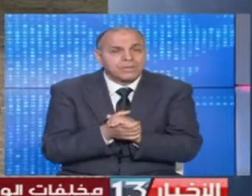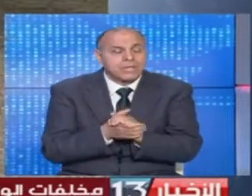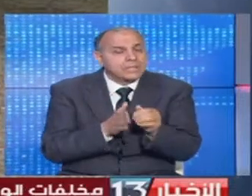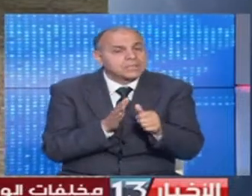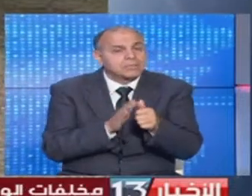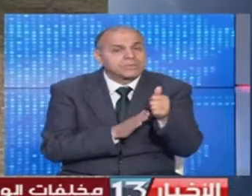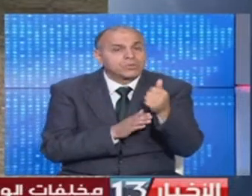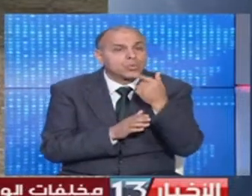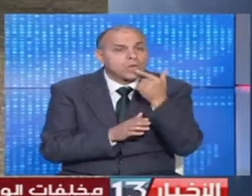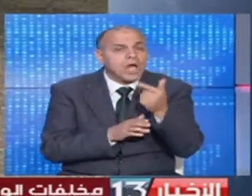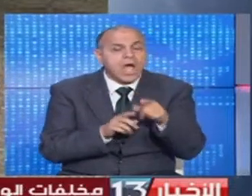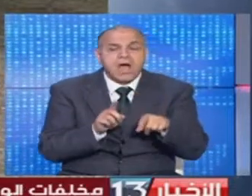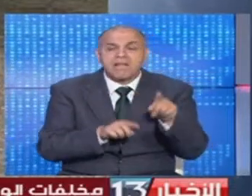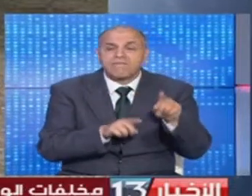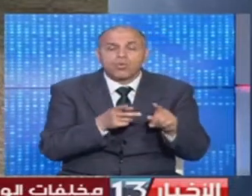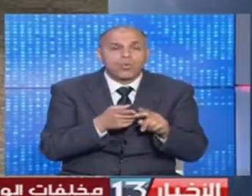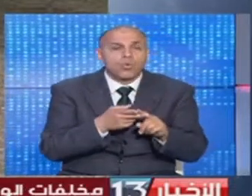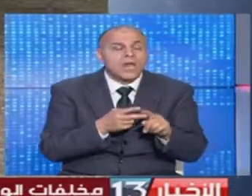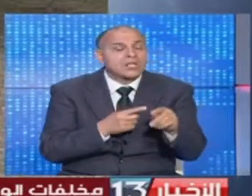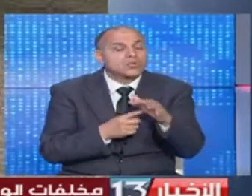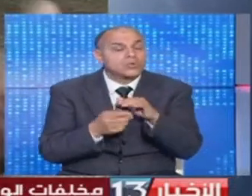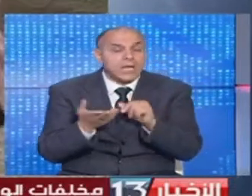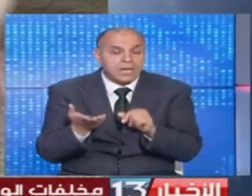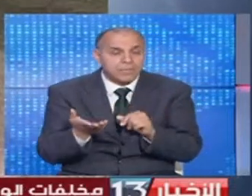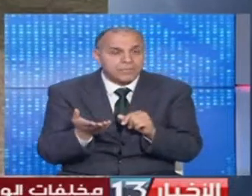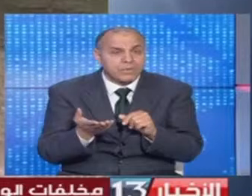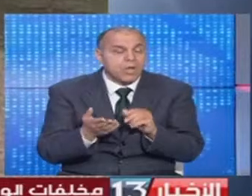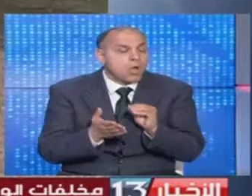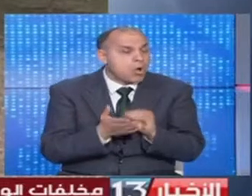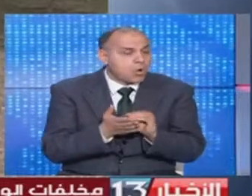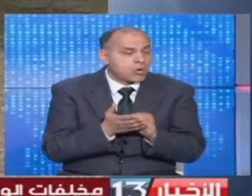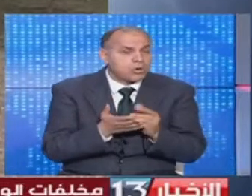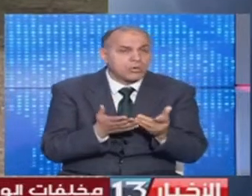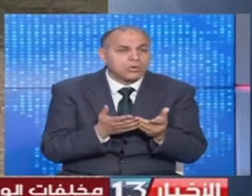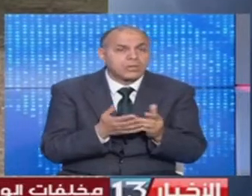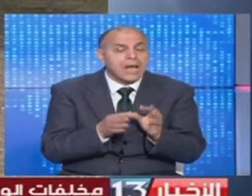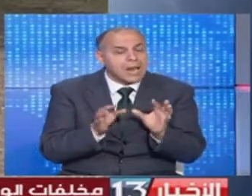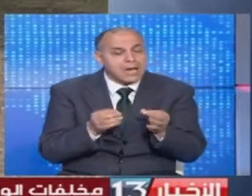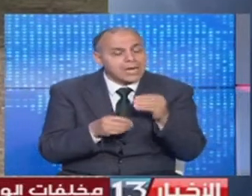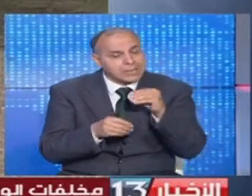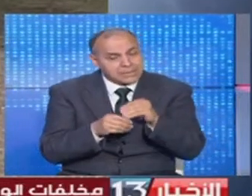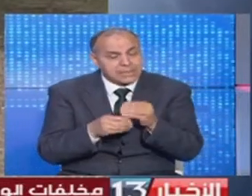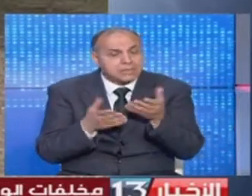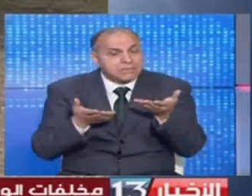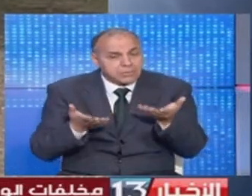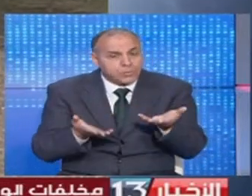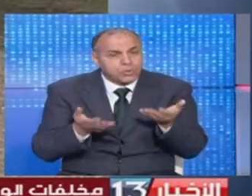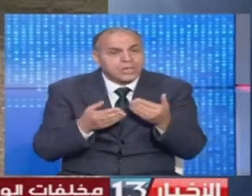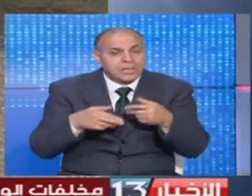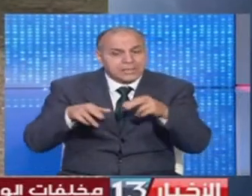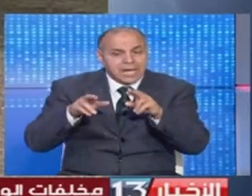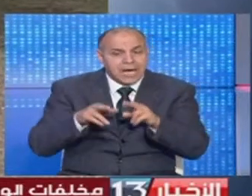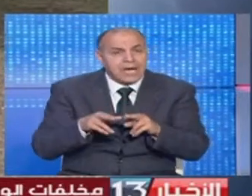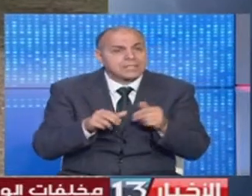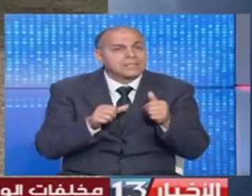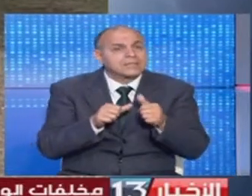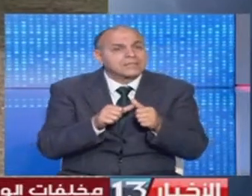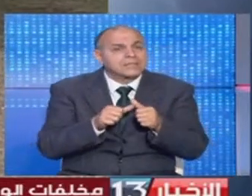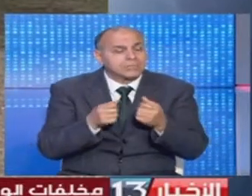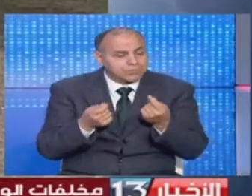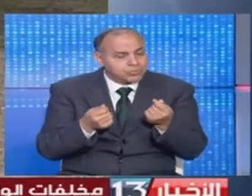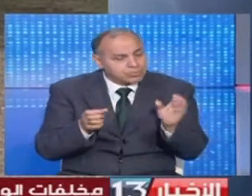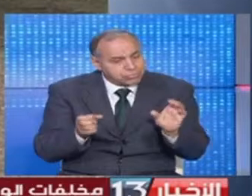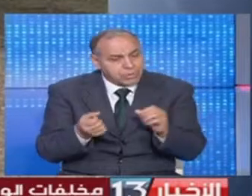ضعف اداء وعلى المستوى الاجتماعي وايضا ال الحلول الاقتصاديه من اجل اعاده احياء الامكانيات